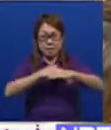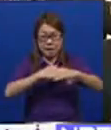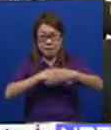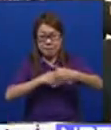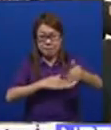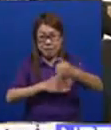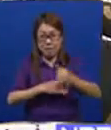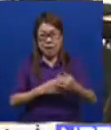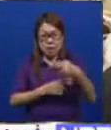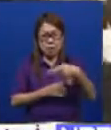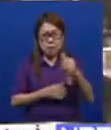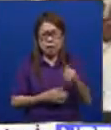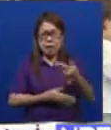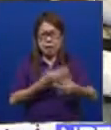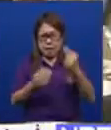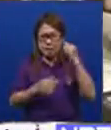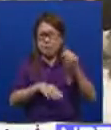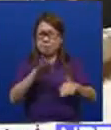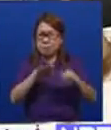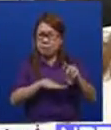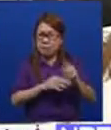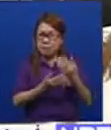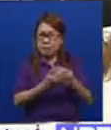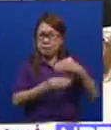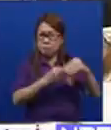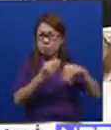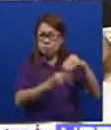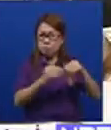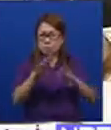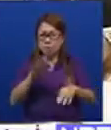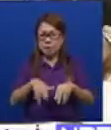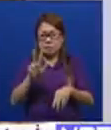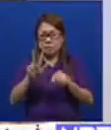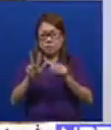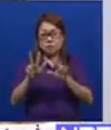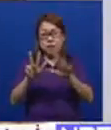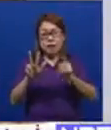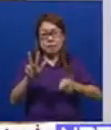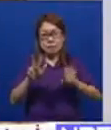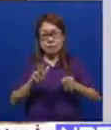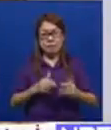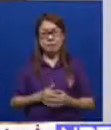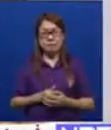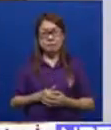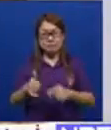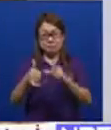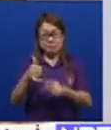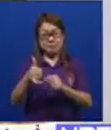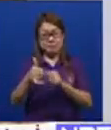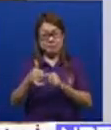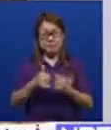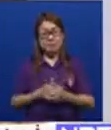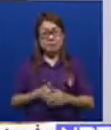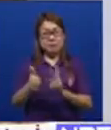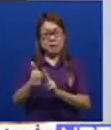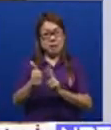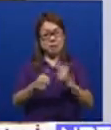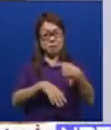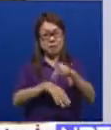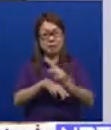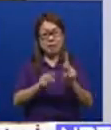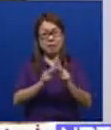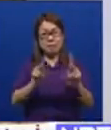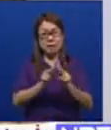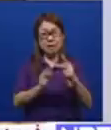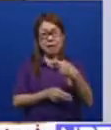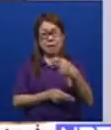การค้าไทยจึงยังคงประมาณการเศรษฐกิจไทยปีนี้ไว้ที่ร้อยละ 3.5ตามเดิมนายสมเกียรติอนุราชรองประธานกรรมการหอ